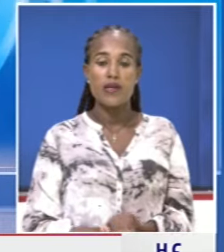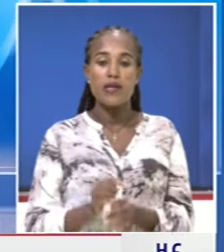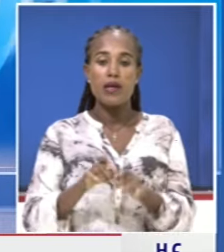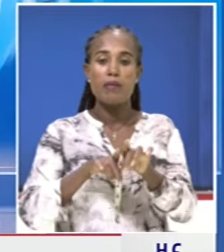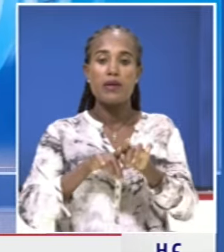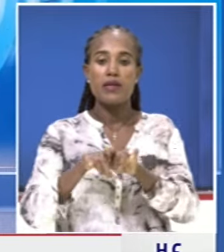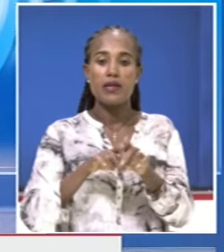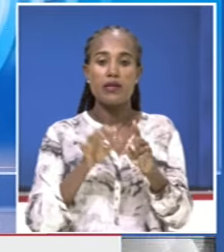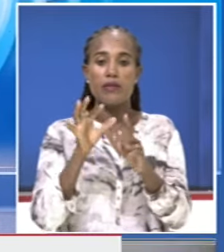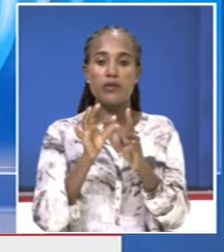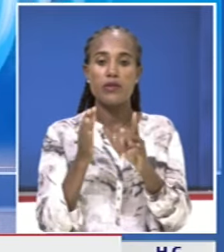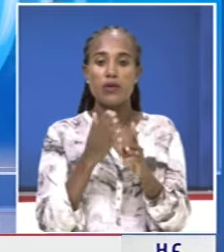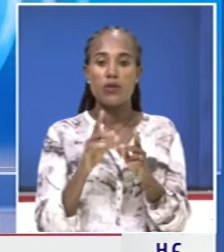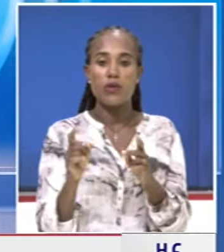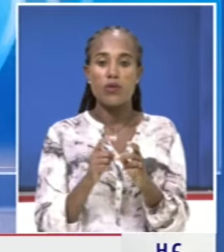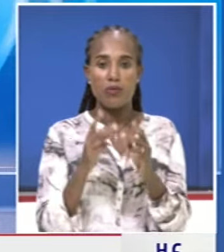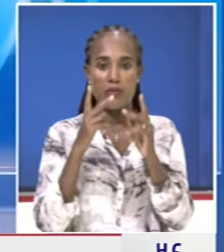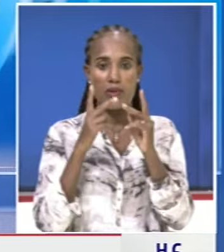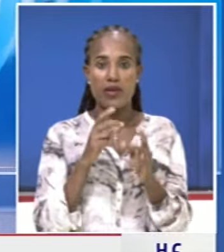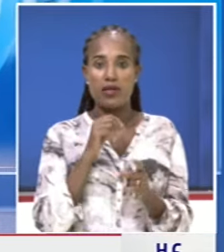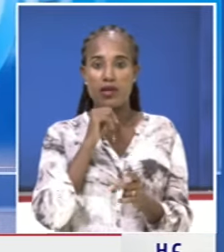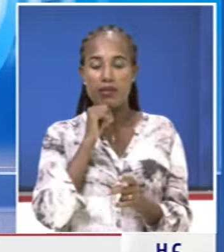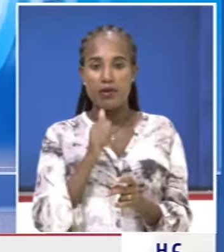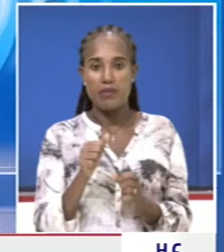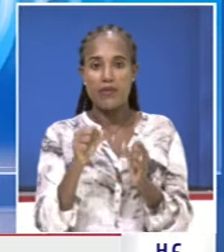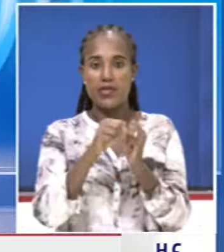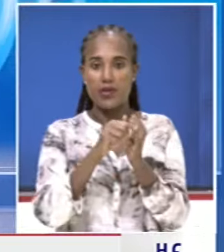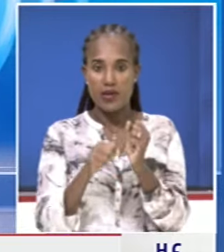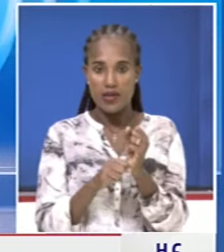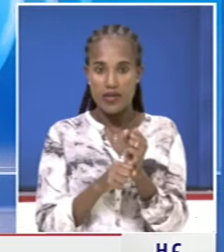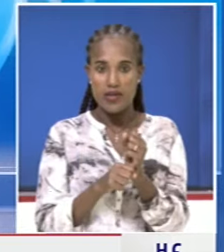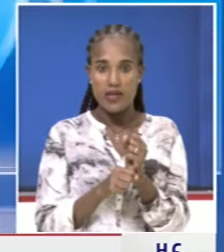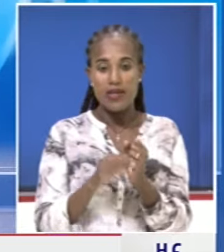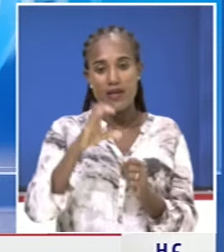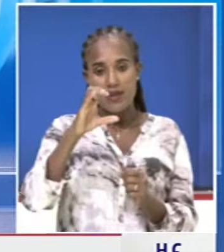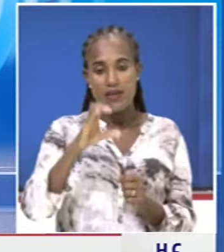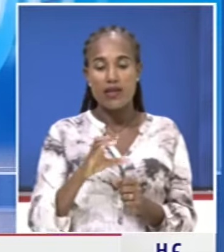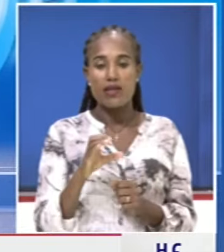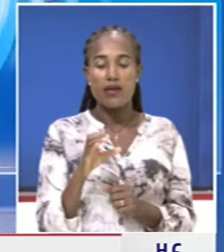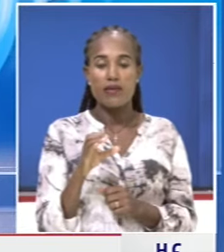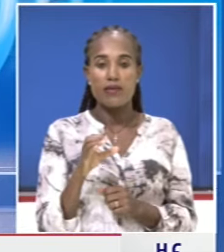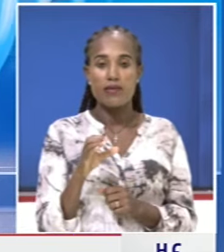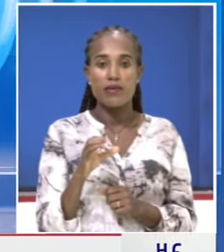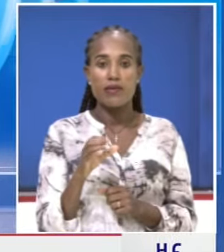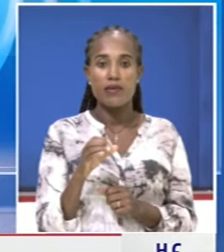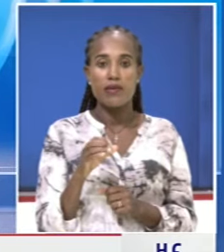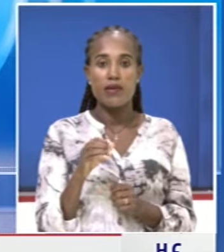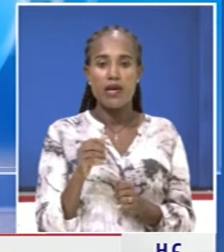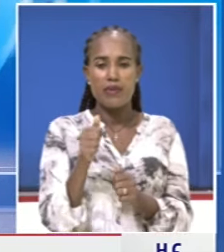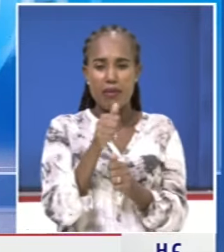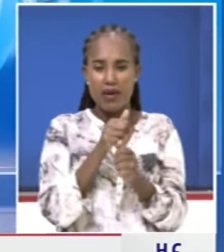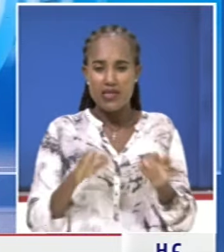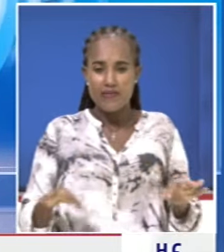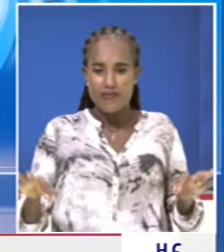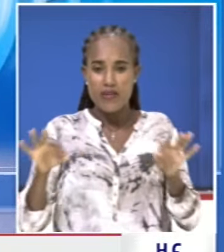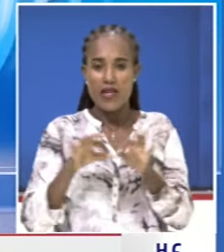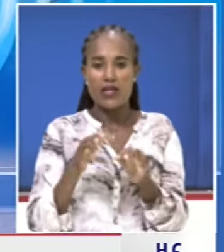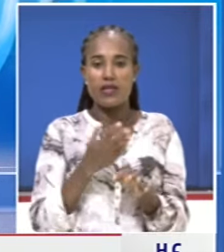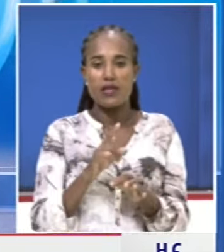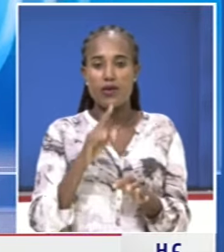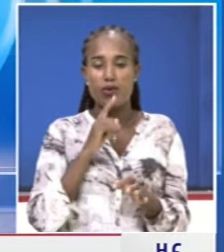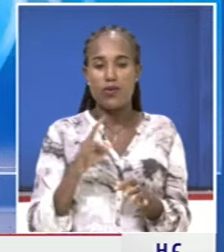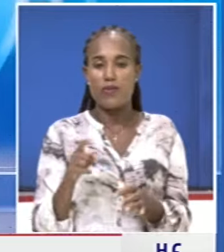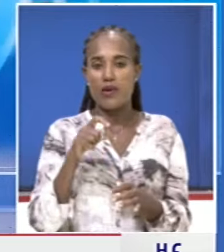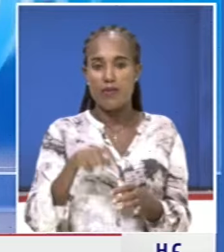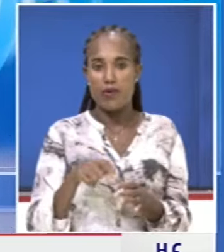መደራደርን የምርጫ ጉዳይ ሆኖ ሊታይ አይገባም። በመሰረታዊነት የግዴታ ማንዳቶሪ ፕሪኮንዲሽንስ ነው ሊሆን